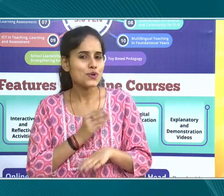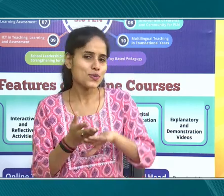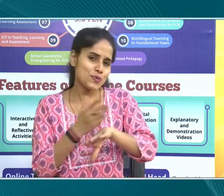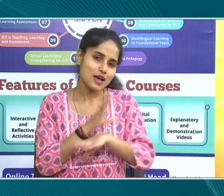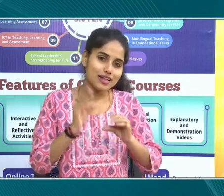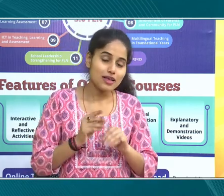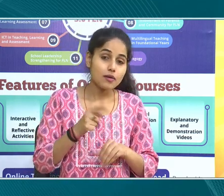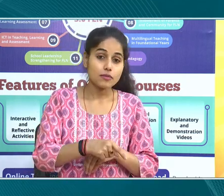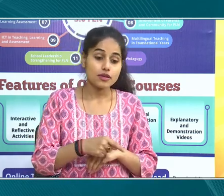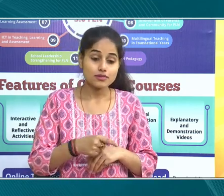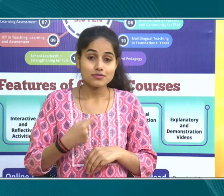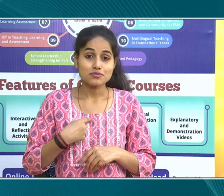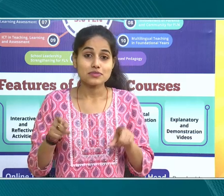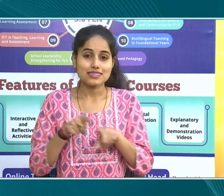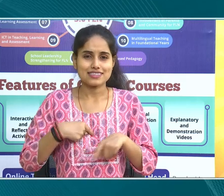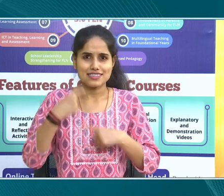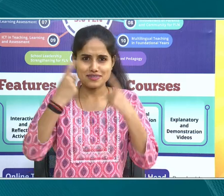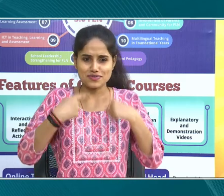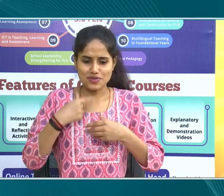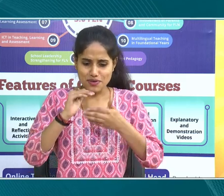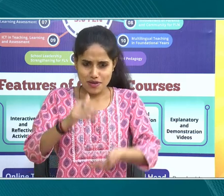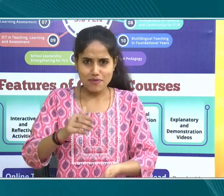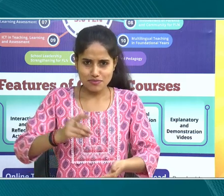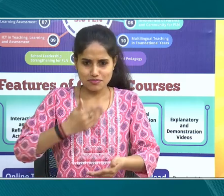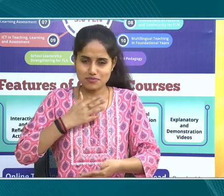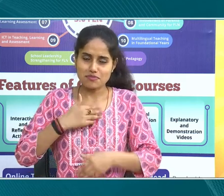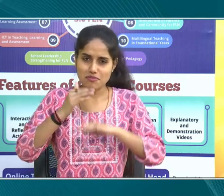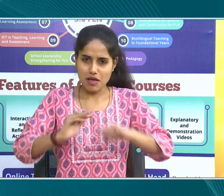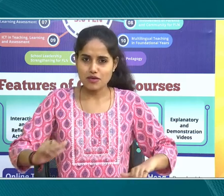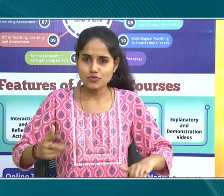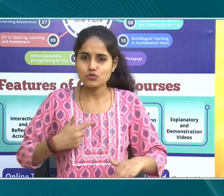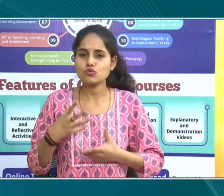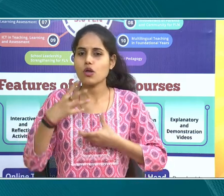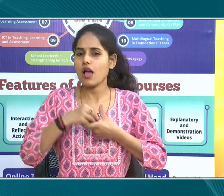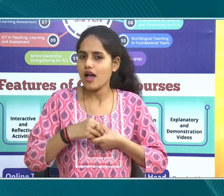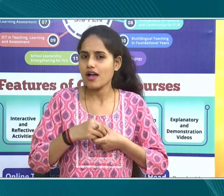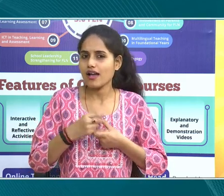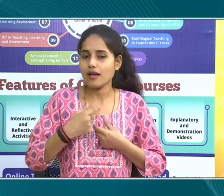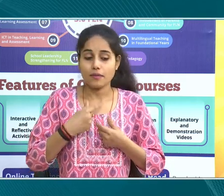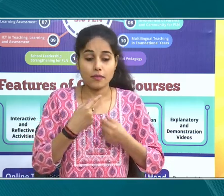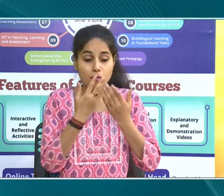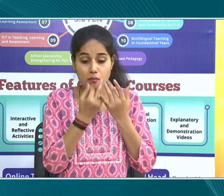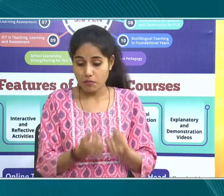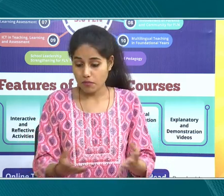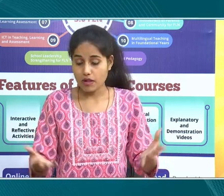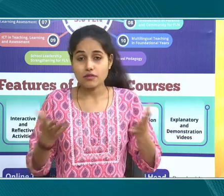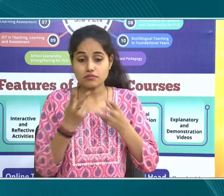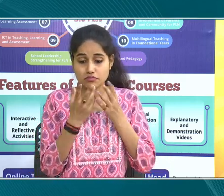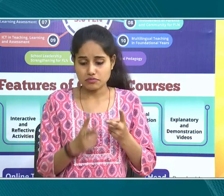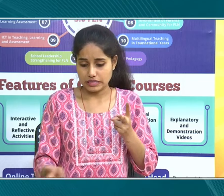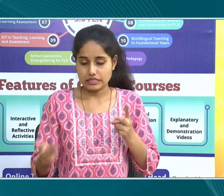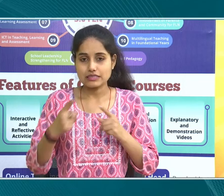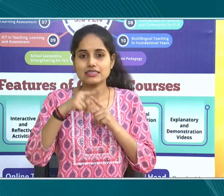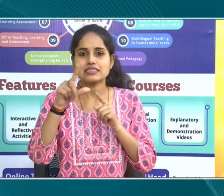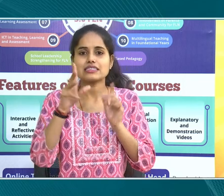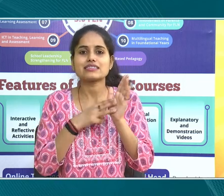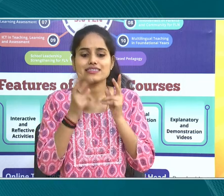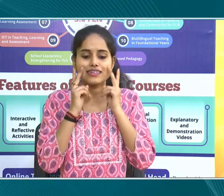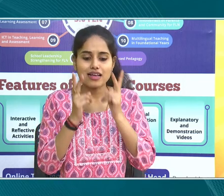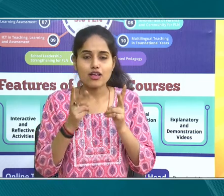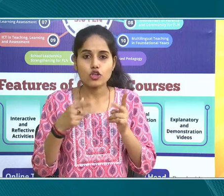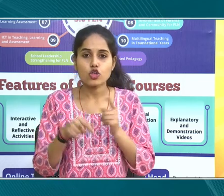बहस पर मैंने क्लास शुरू की हालांकि मुझे बहुत सारी टीचिंग लर्निंग जो है मटेरियल दिखाई दे रहा है यानी की एक प्रैक्टिकल क्लास होने